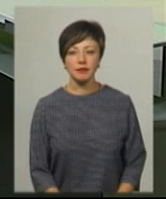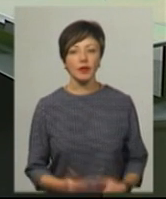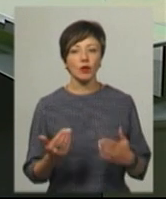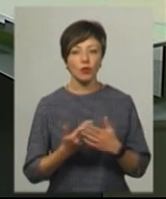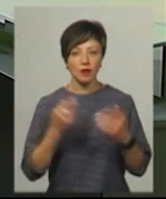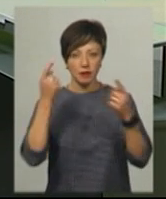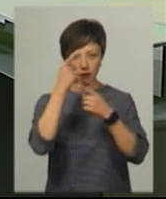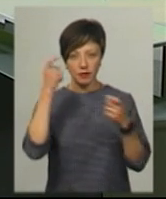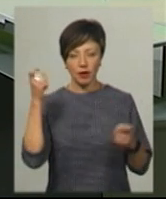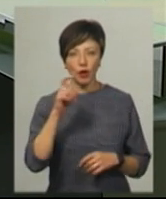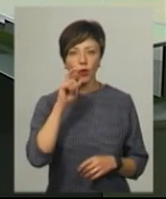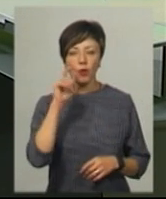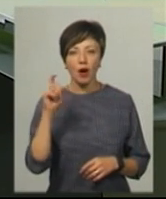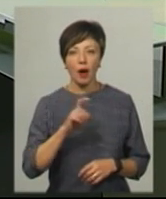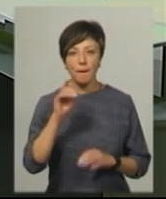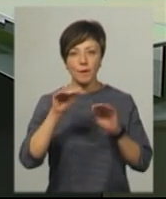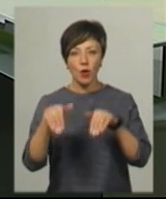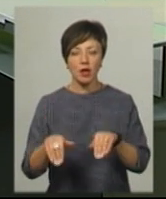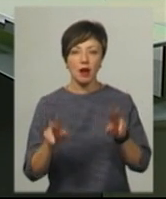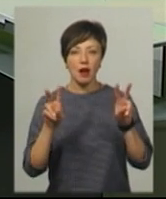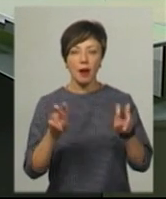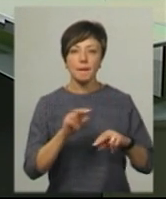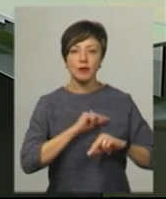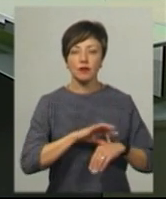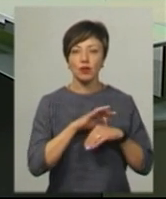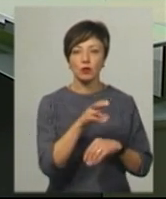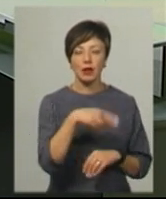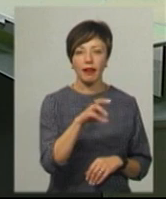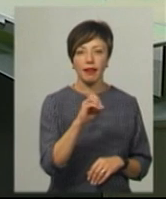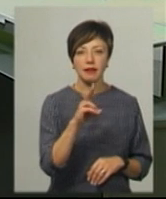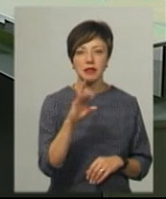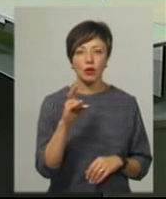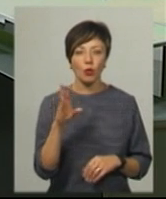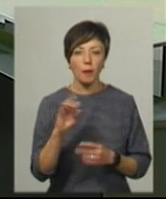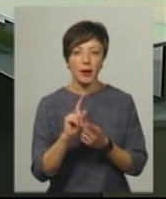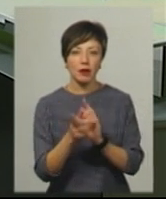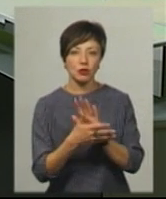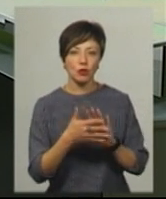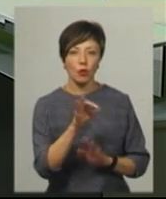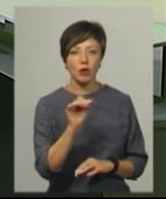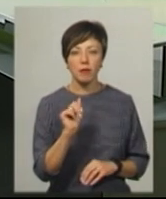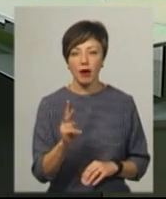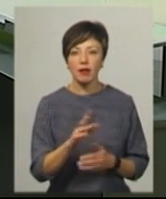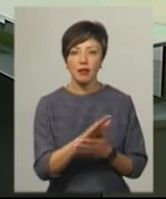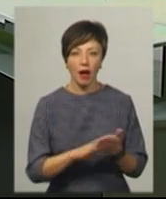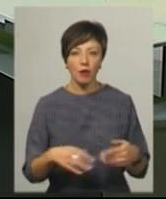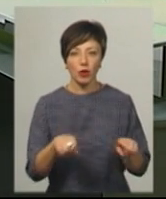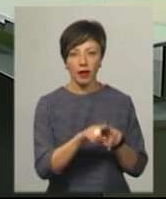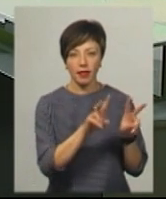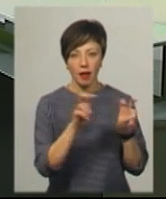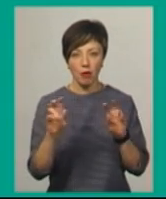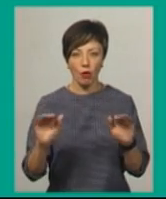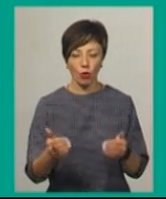Новини в ефірі «Я Поділля» у студії. Для вас працюють ведуча Дарина Денисенко, переклад на жестову мову Ольга Рибак. Далі коротко про такі теми.